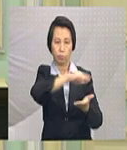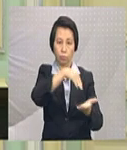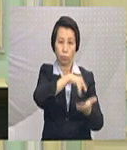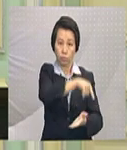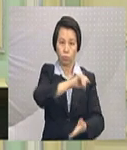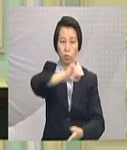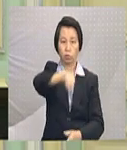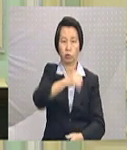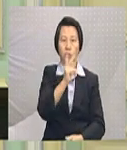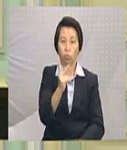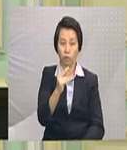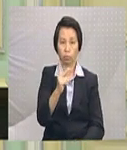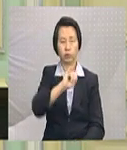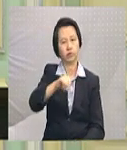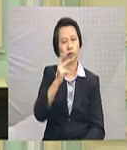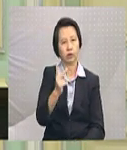Jawatankuasa